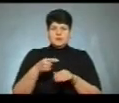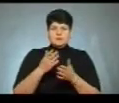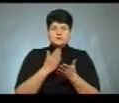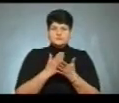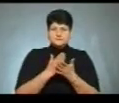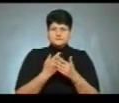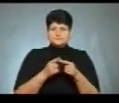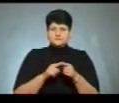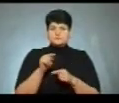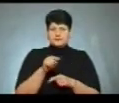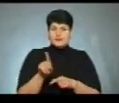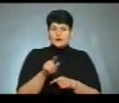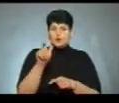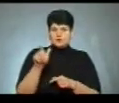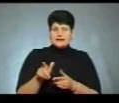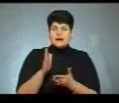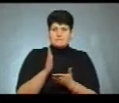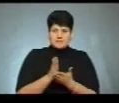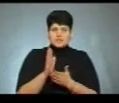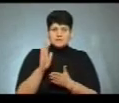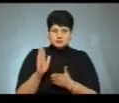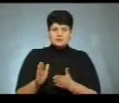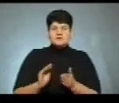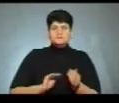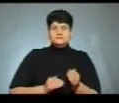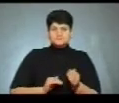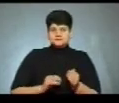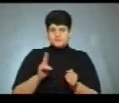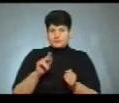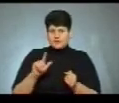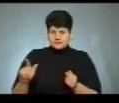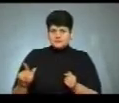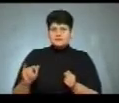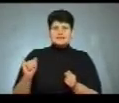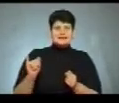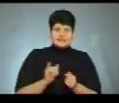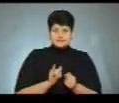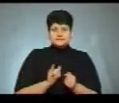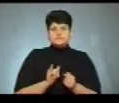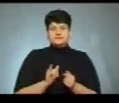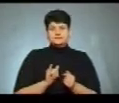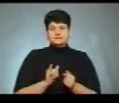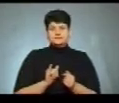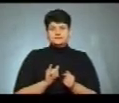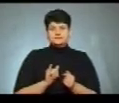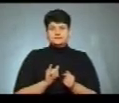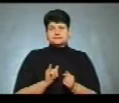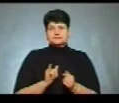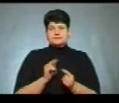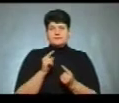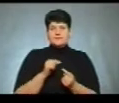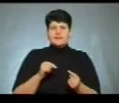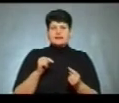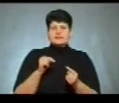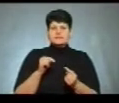людина має бути зареєстрована фізичною особою-підприємцем і, власне, з відповідним